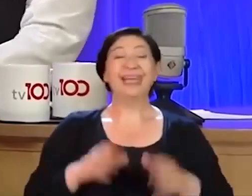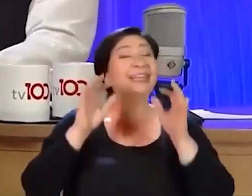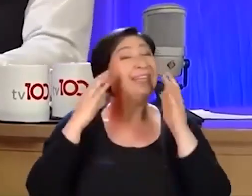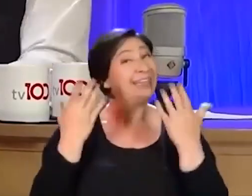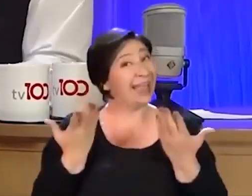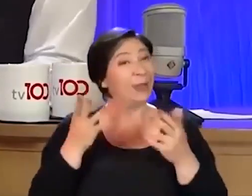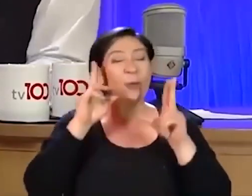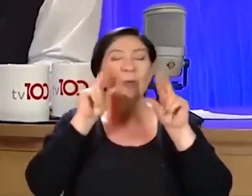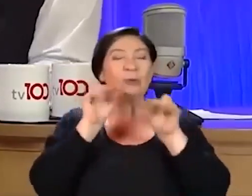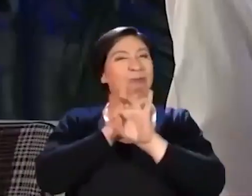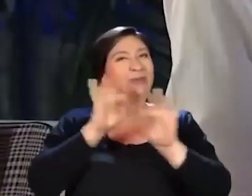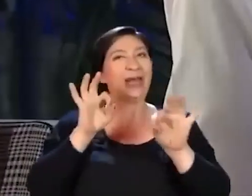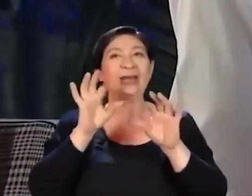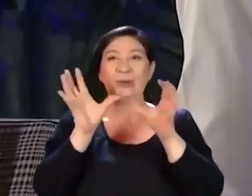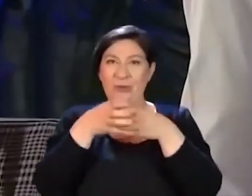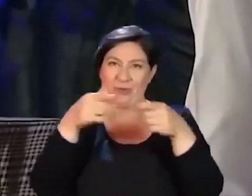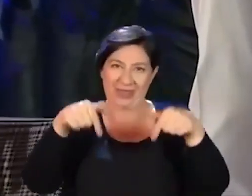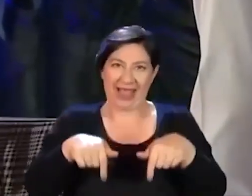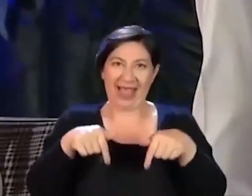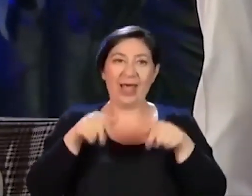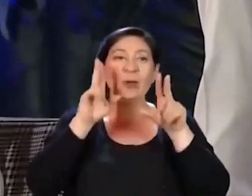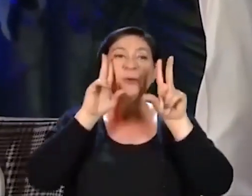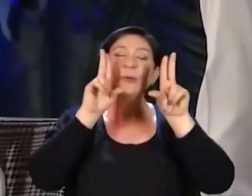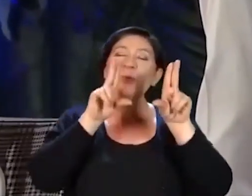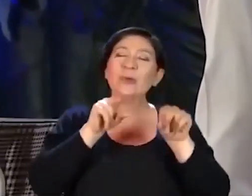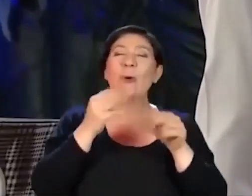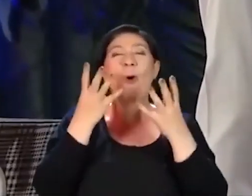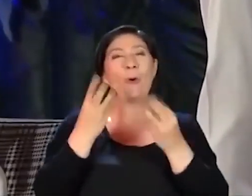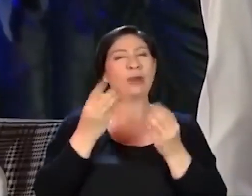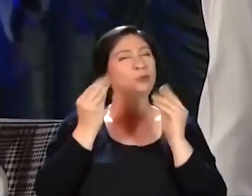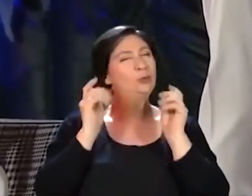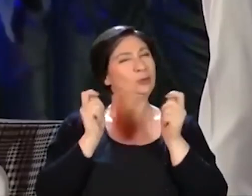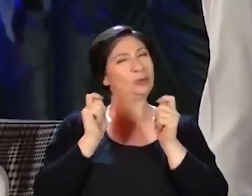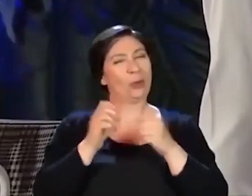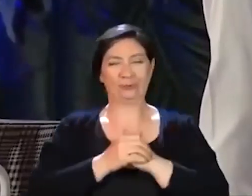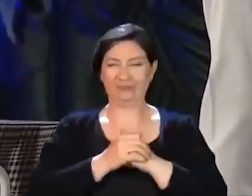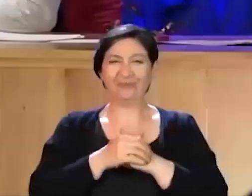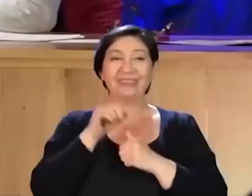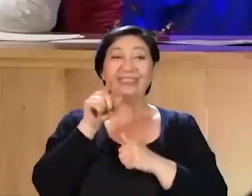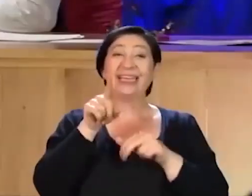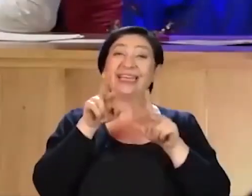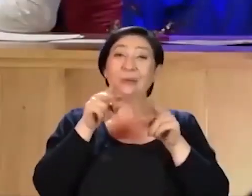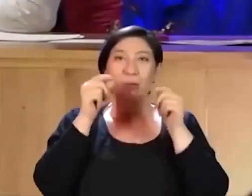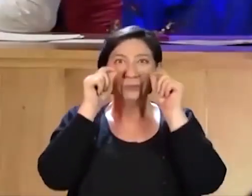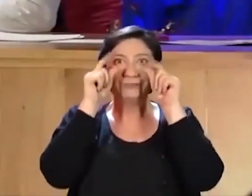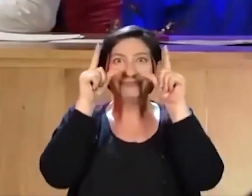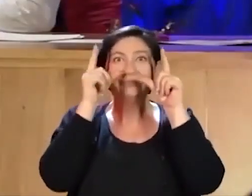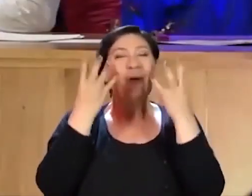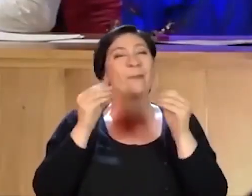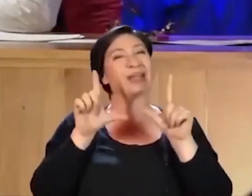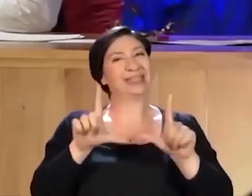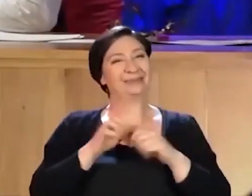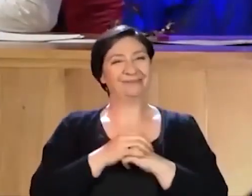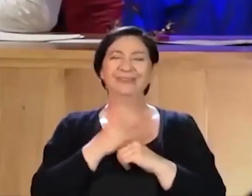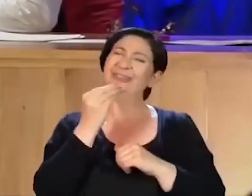Çünkü Uykusuzlar Kulübü'nde uykulu olmak çok zor. Çok zor. Senin gibi gözleri hep açık olmak